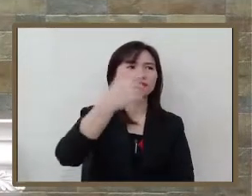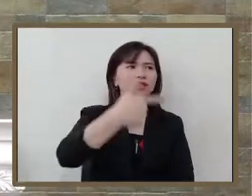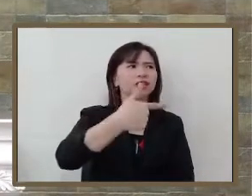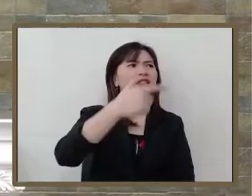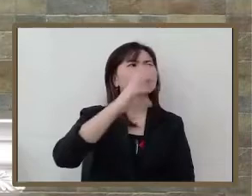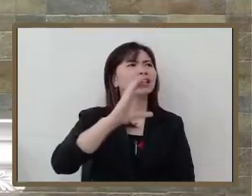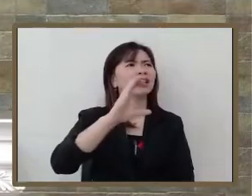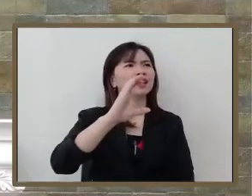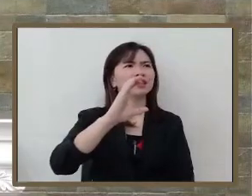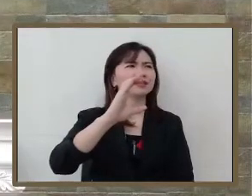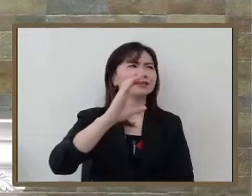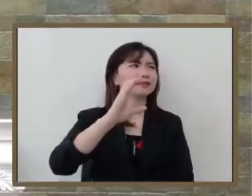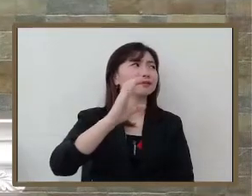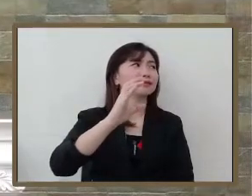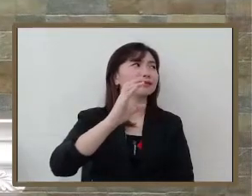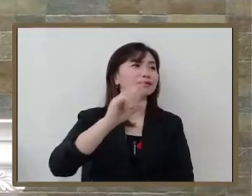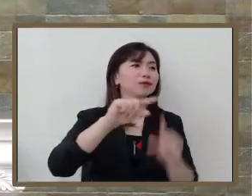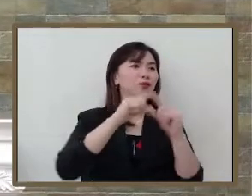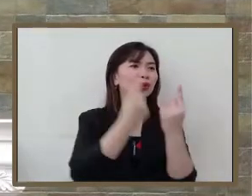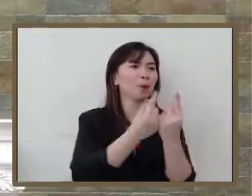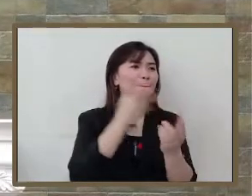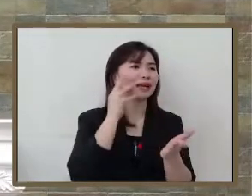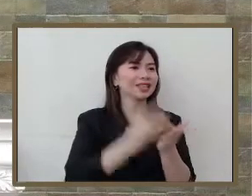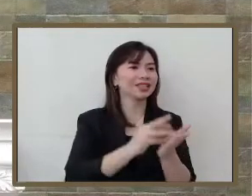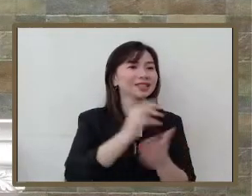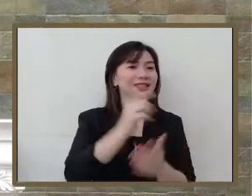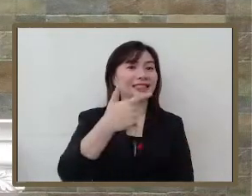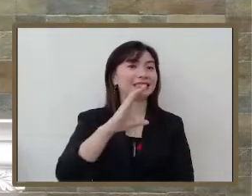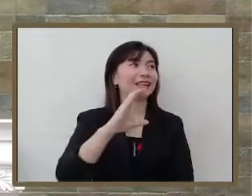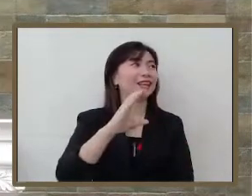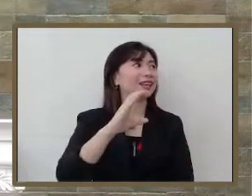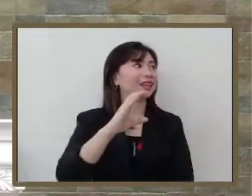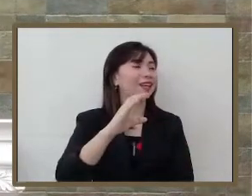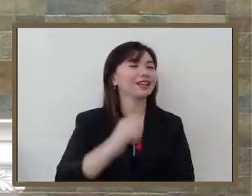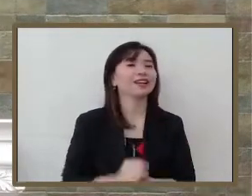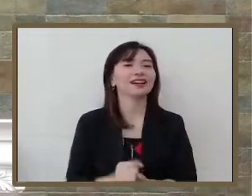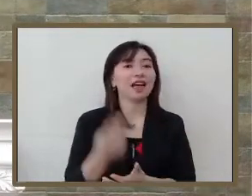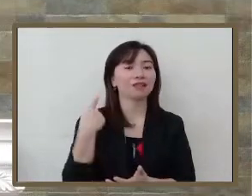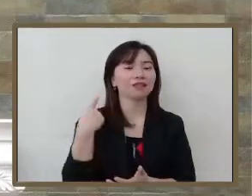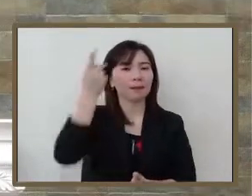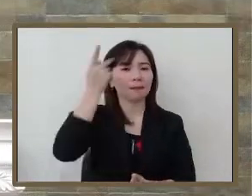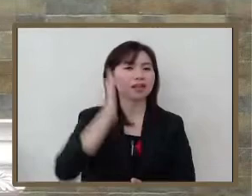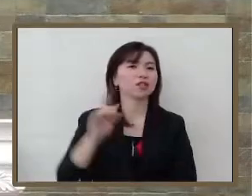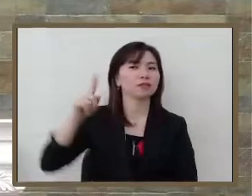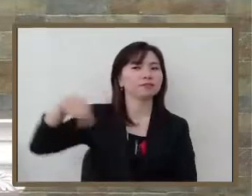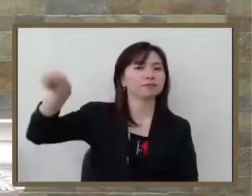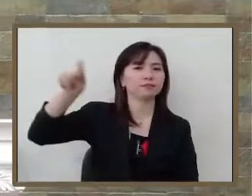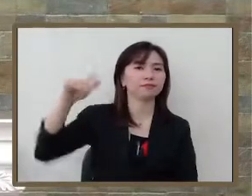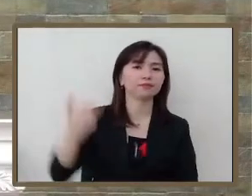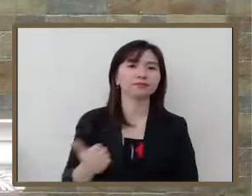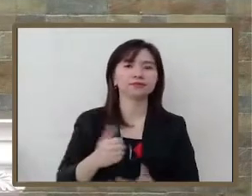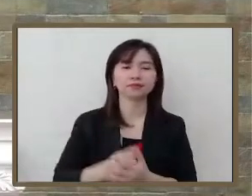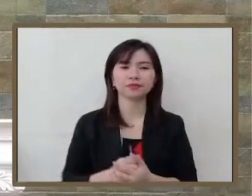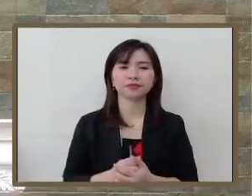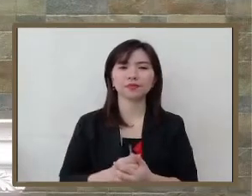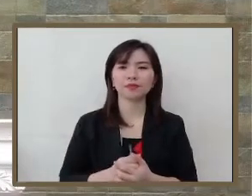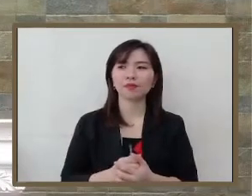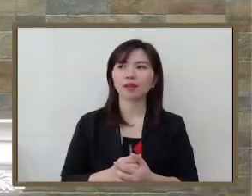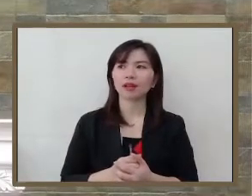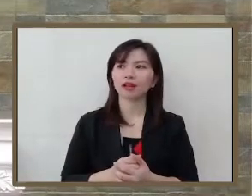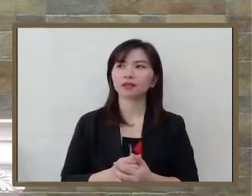na pastor yung devotion na natatanggap po natin. Amen, young people. Parang di, mga taga dito, young people, parang di nyo alam,